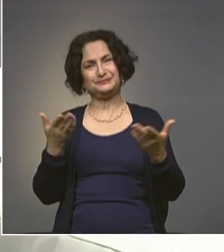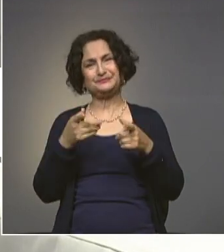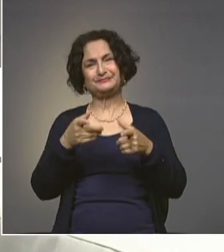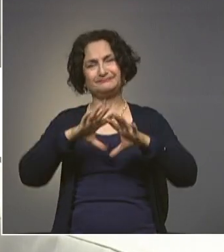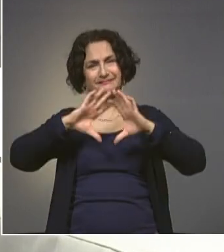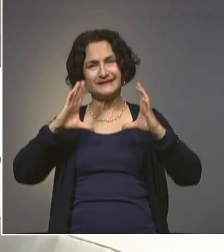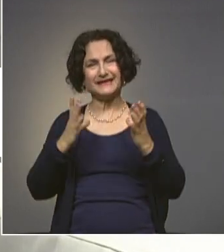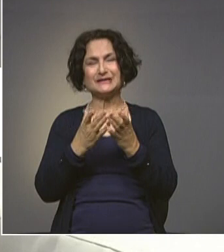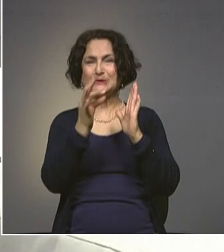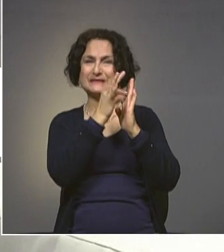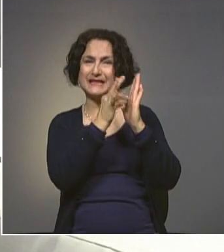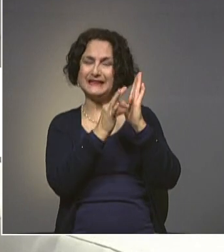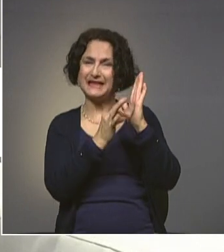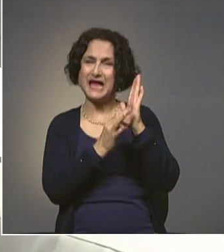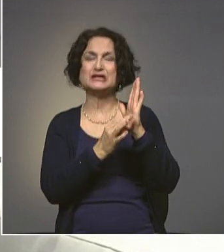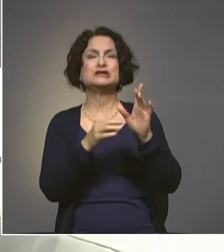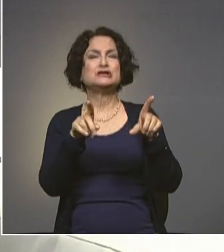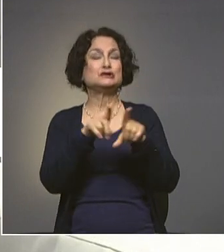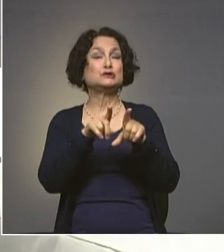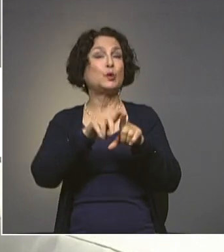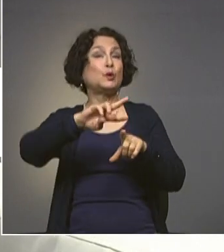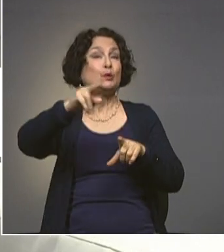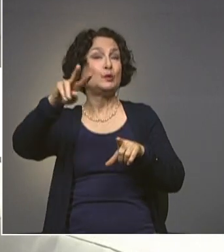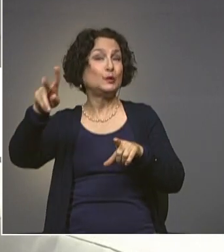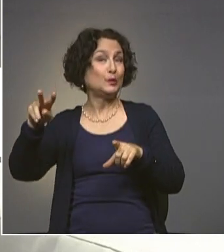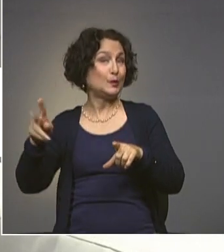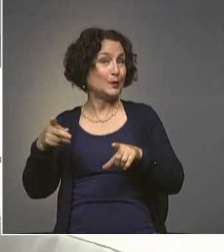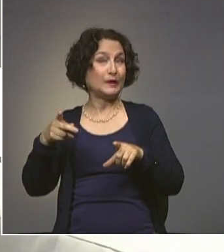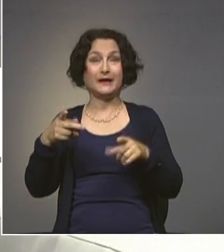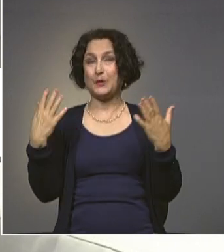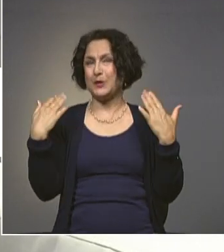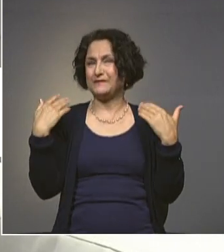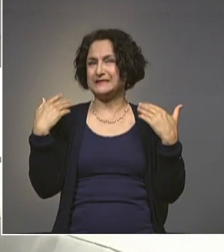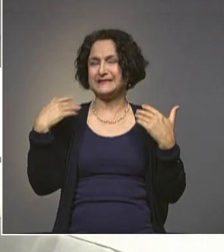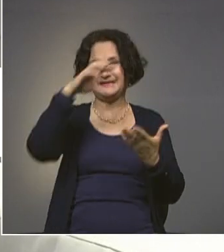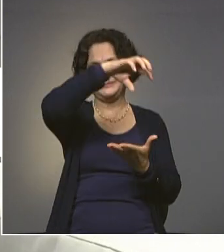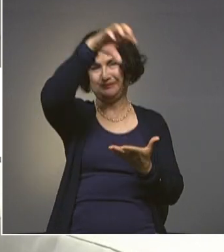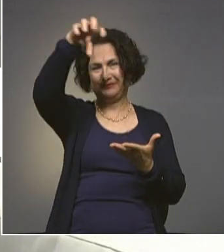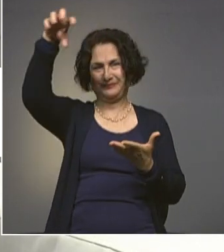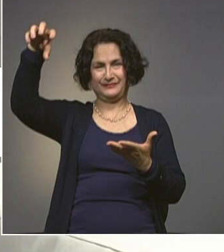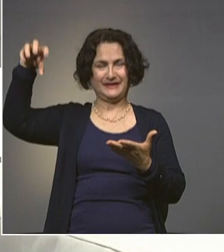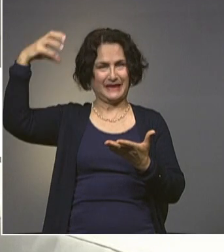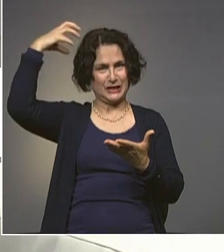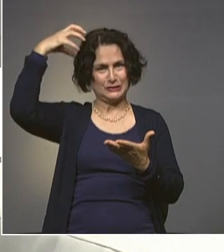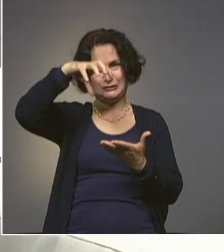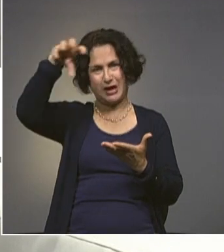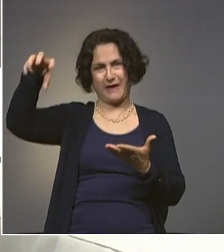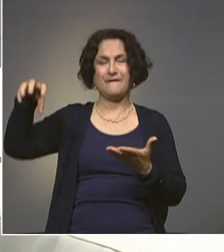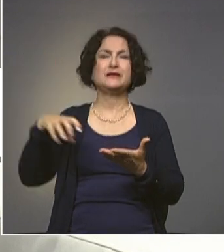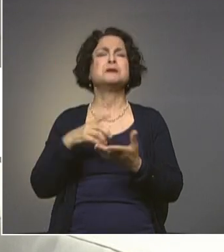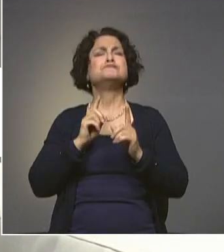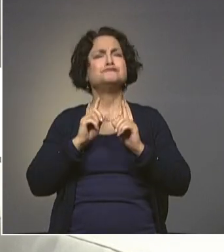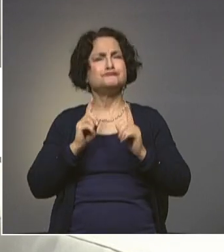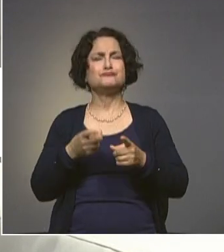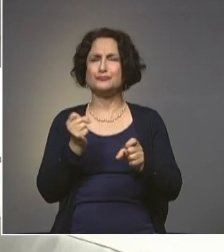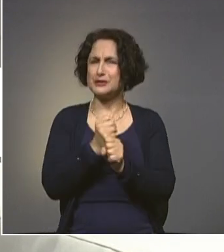с преподавателите от другите университети. Тъй като има много общи теми, по които може да се работи. Можем да работим